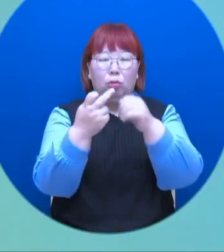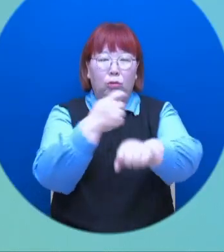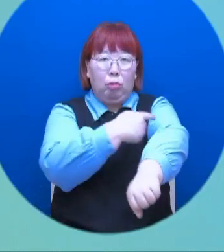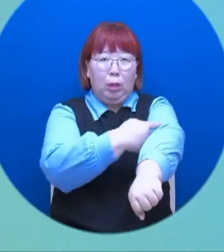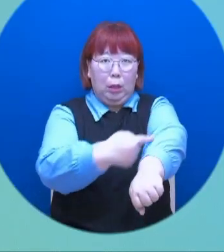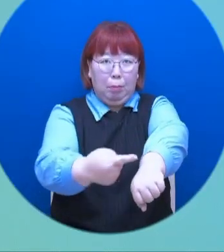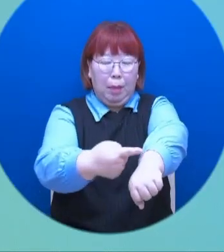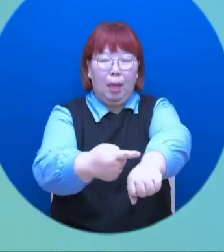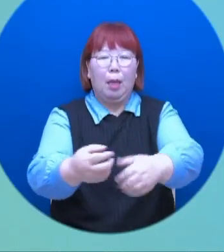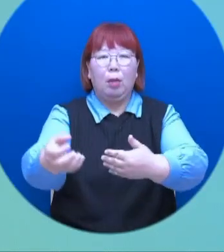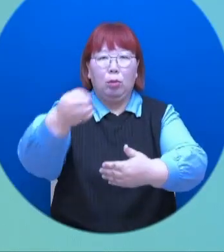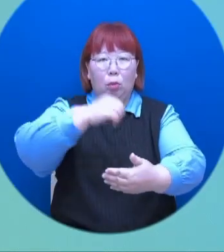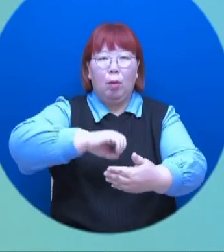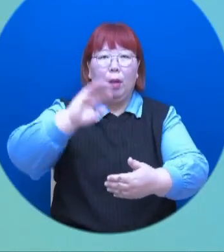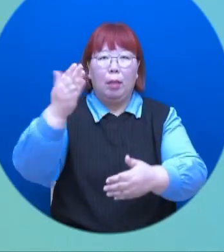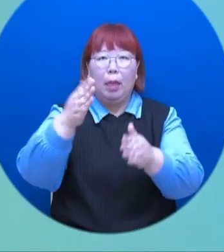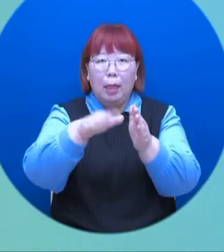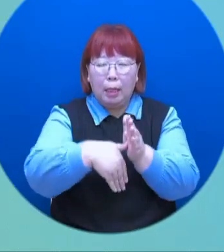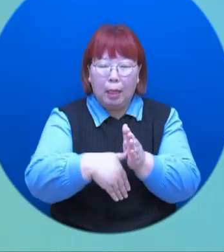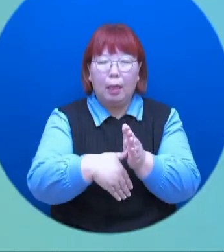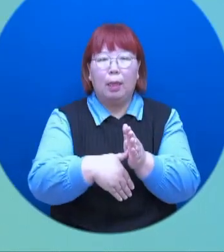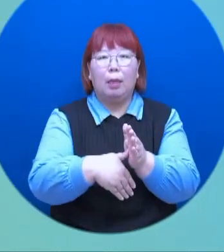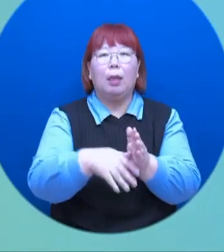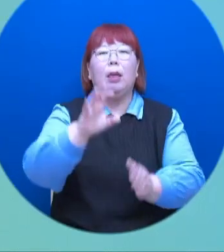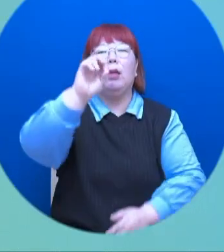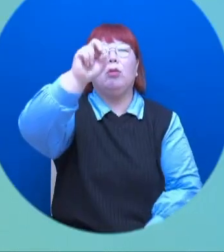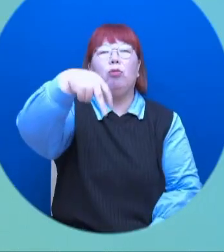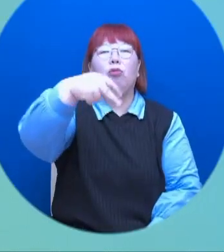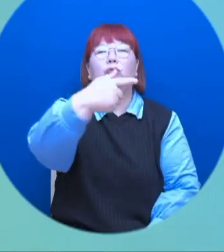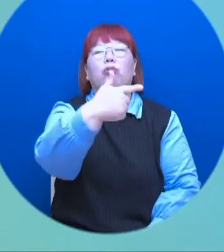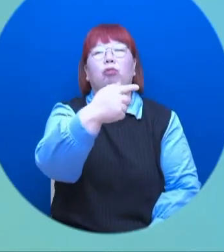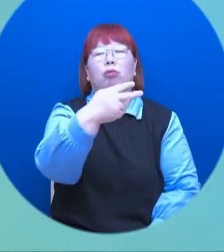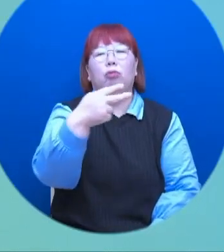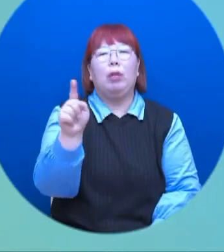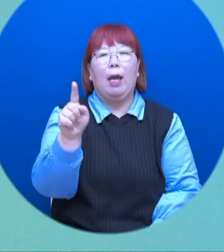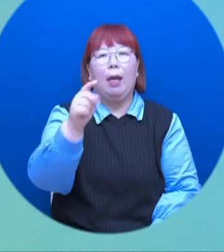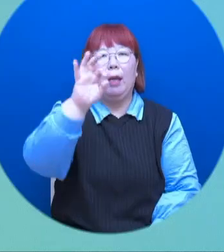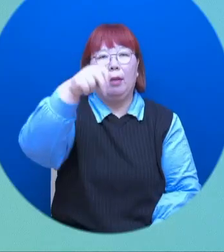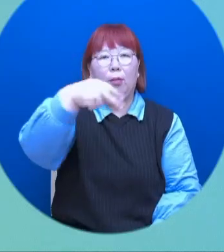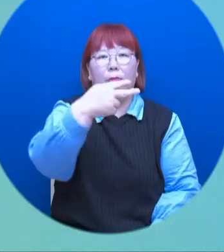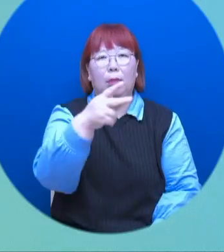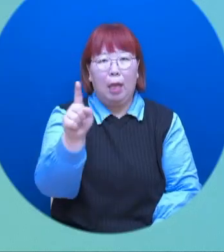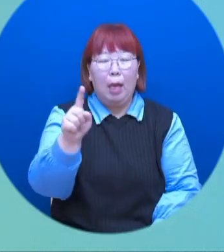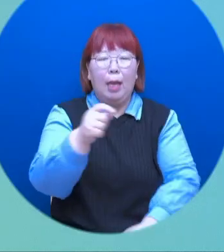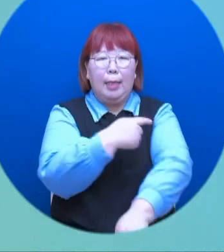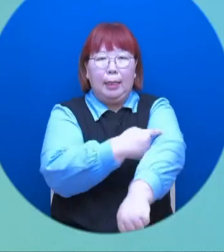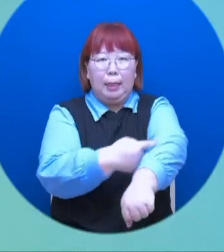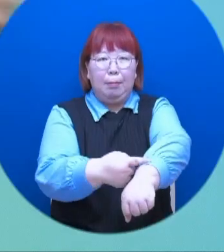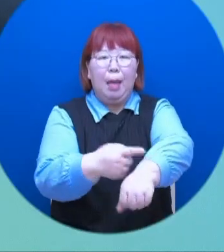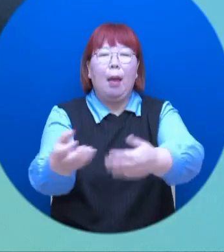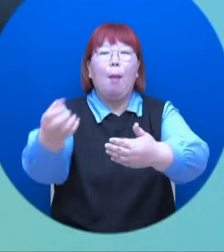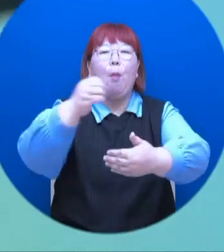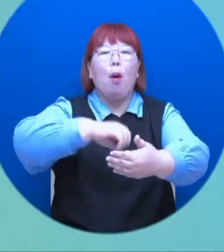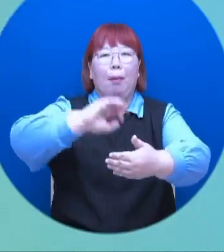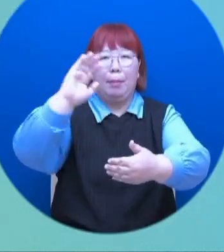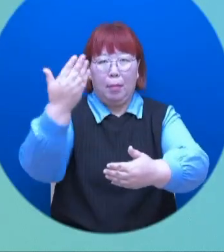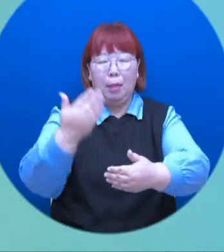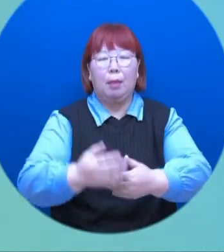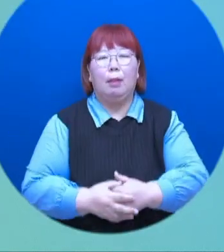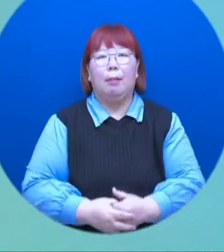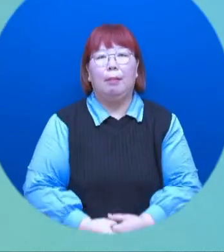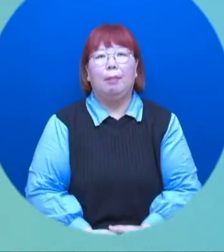때 이 갈렙은 바로 유다 지파에 들어간 인물이 되어졌다. 그런